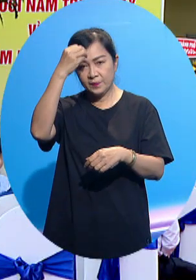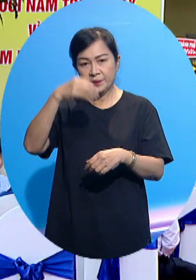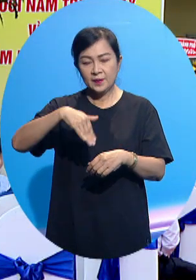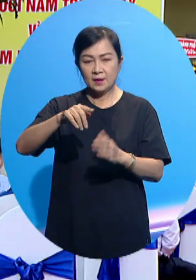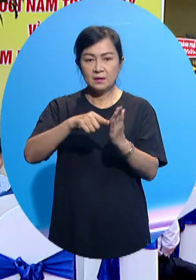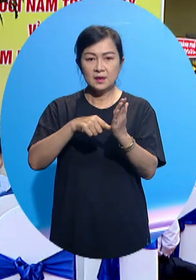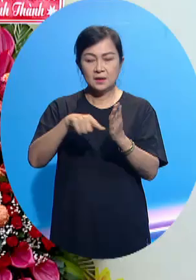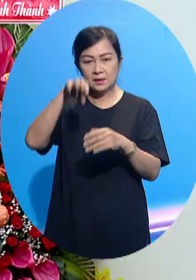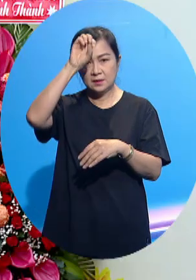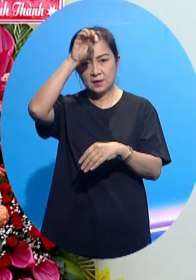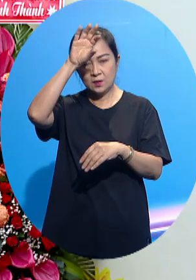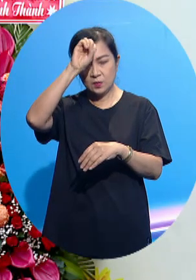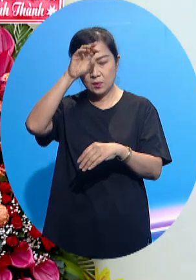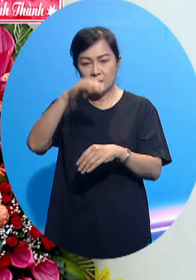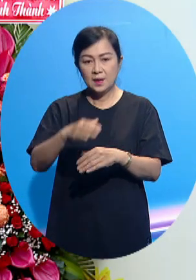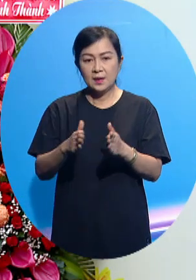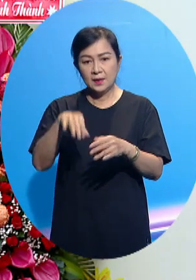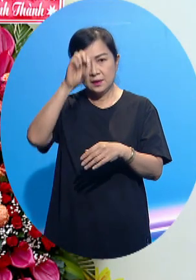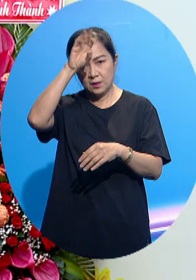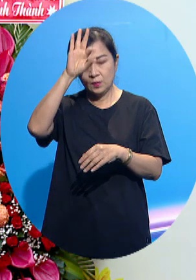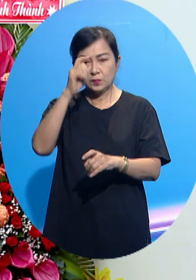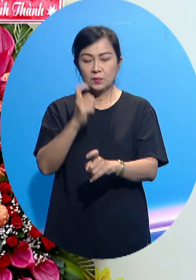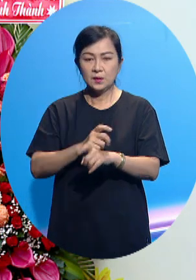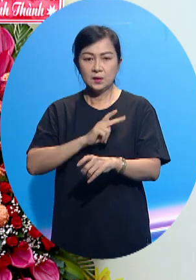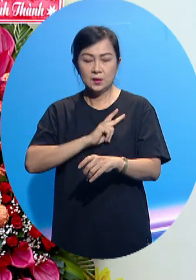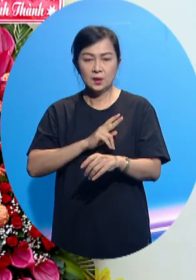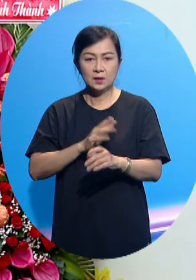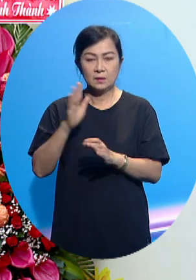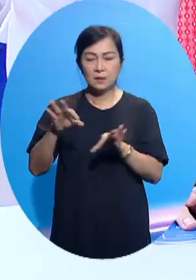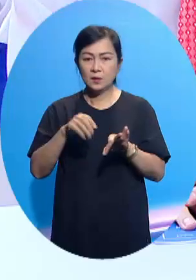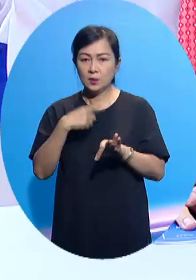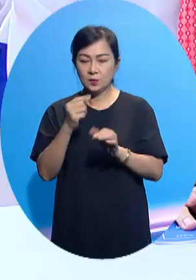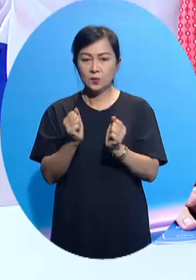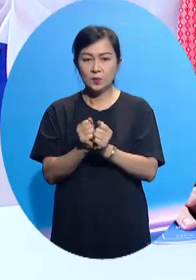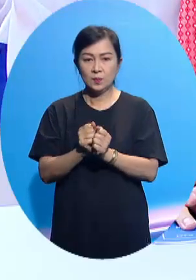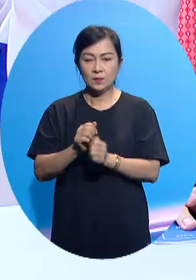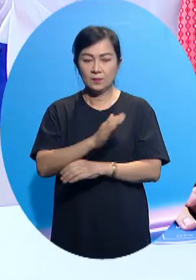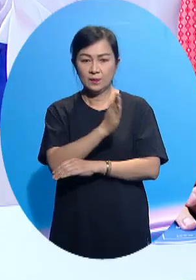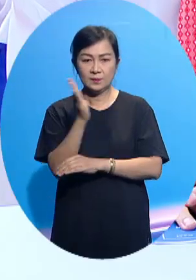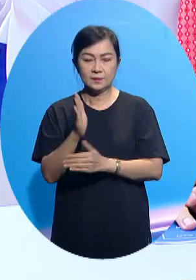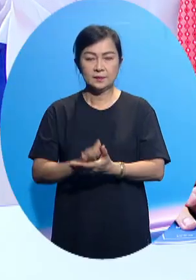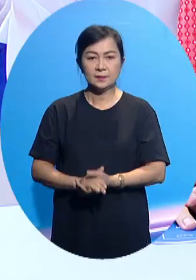cao chất lượng giáo dục góp phần đưa ngành giáo dục thành phố Thủ Đức nói riêng và thành phố Hồ Chí Minh nói chung ngày càng phát triển m